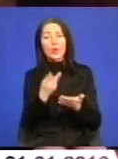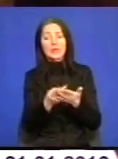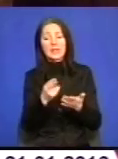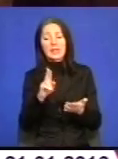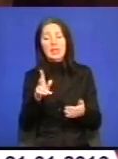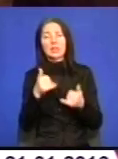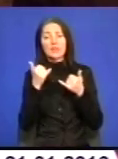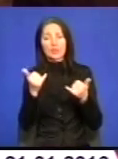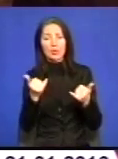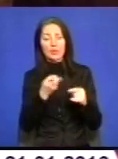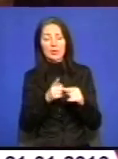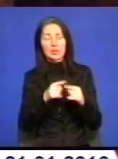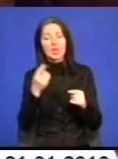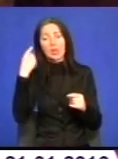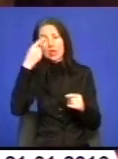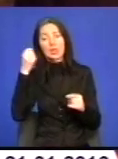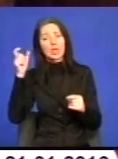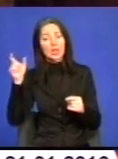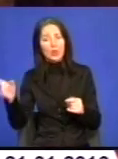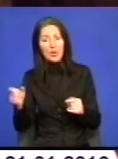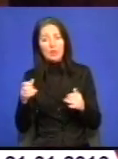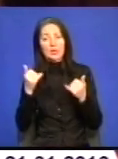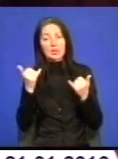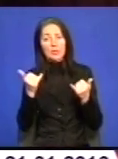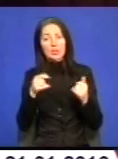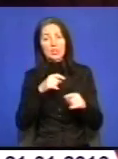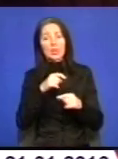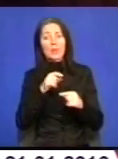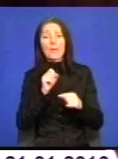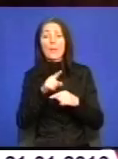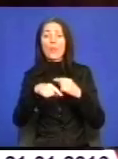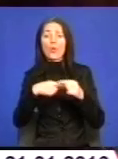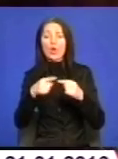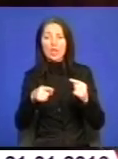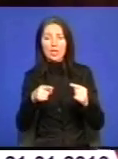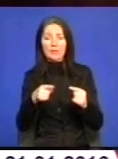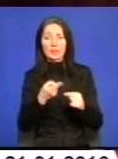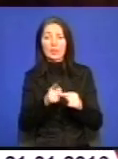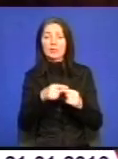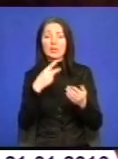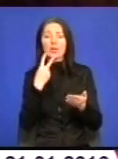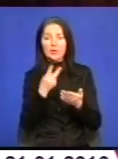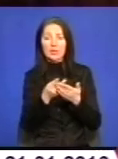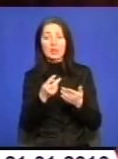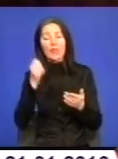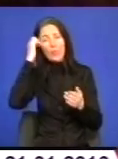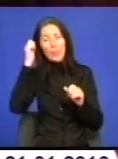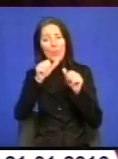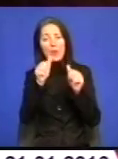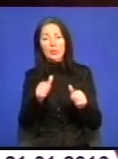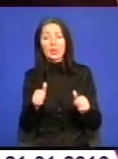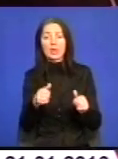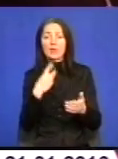як вшановують цих героїв теперішнє покоління. Оце виражається в пам'ятниках, це